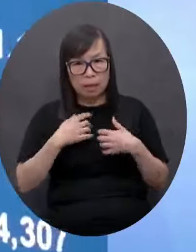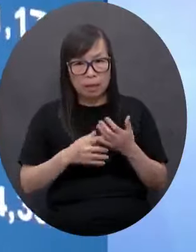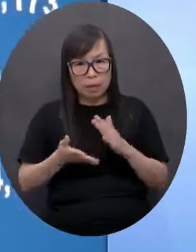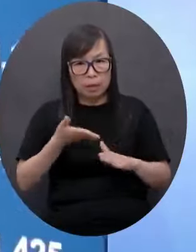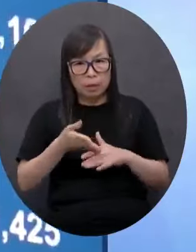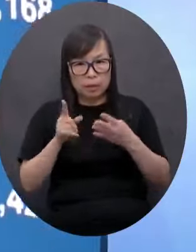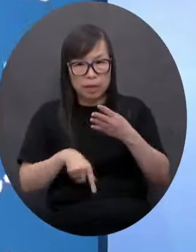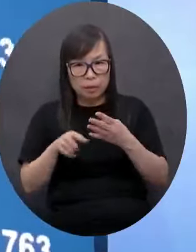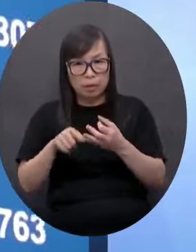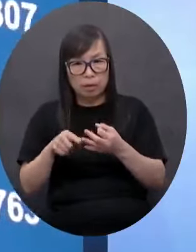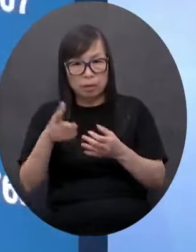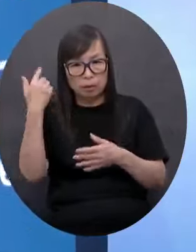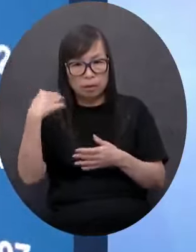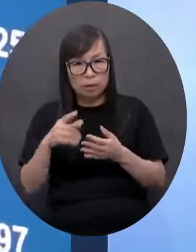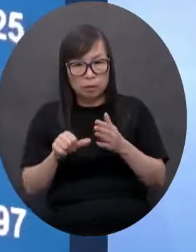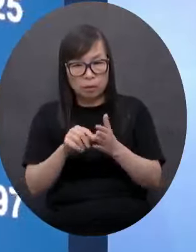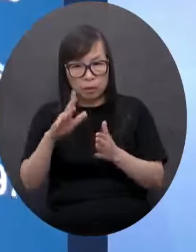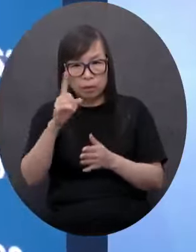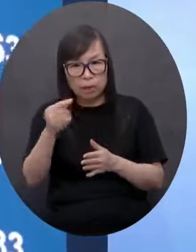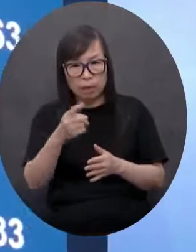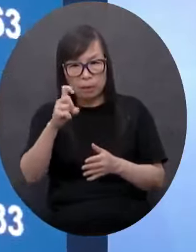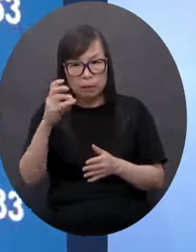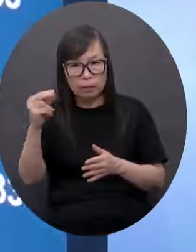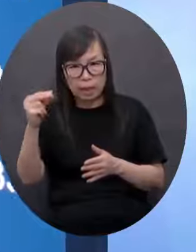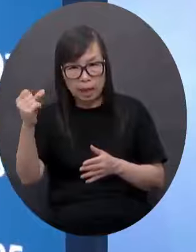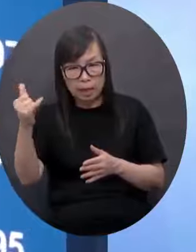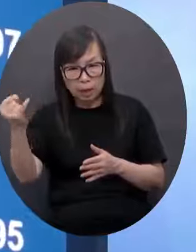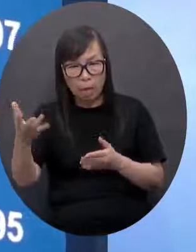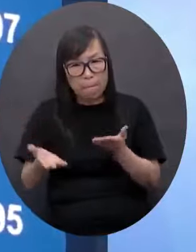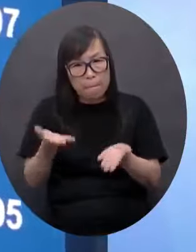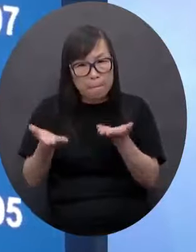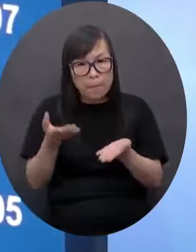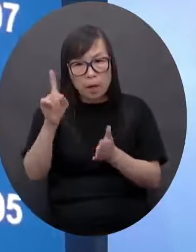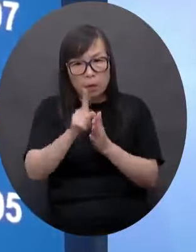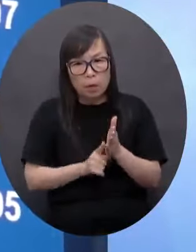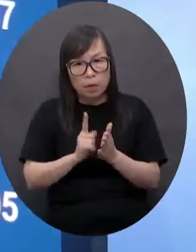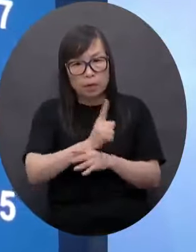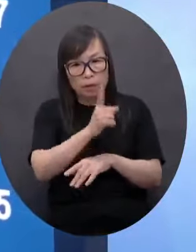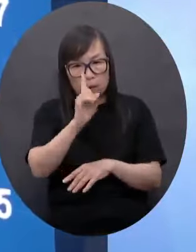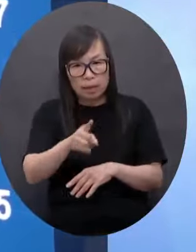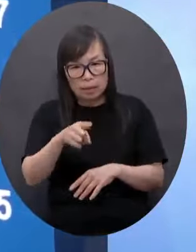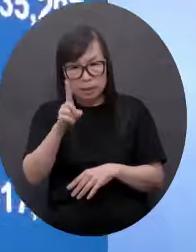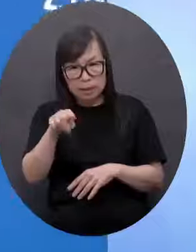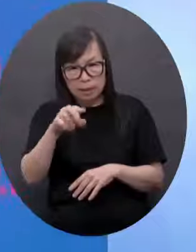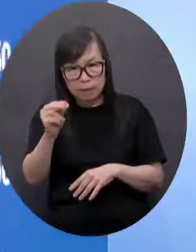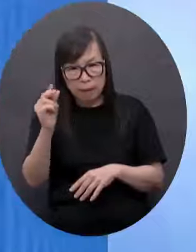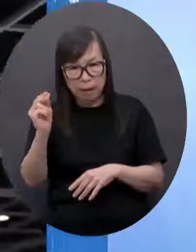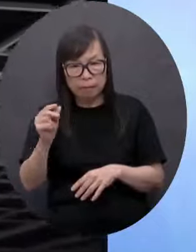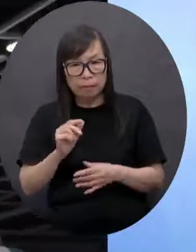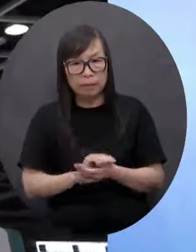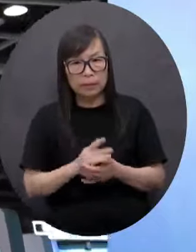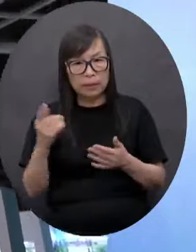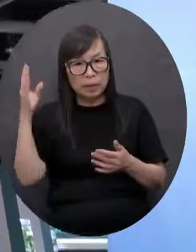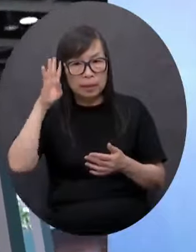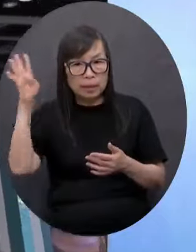的水平，同上个月最高位19706点比较，回落咗超过1700点。一连